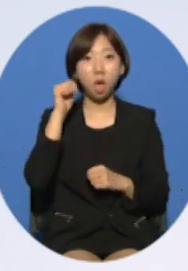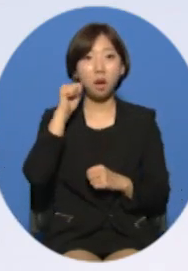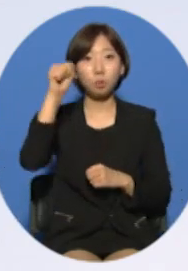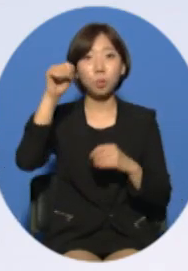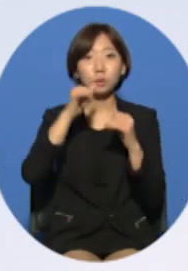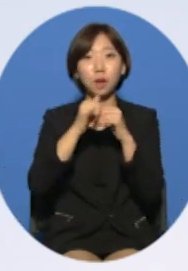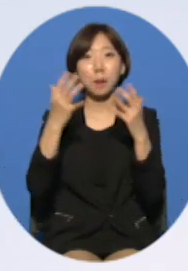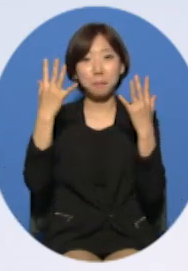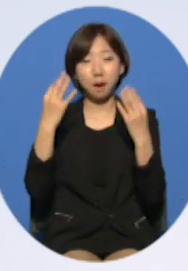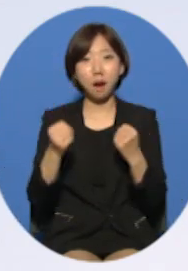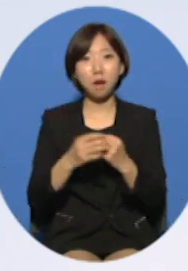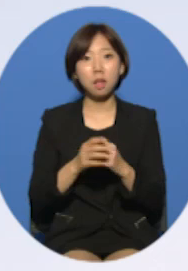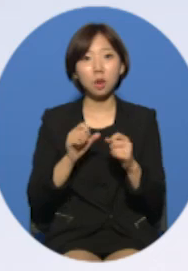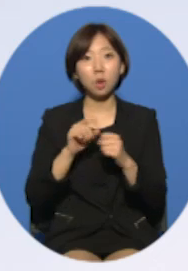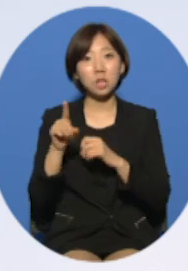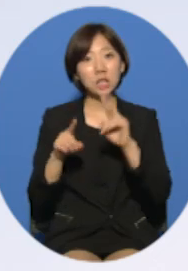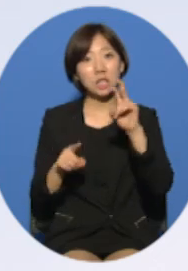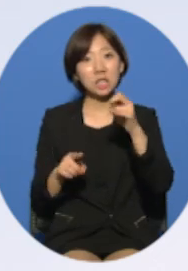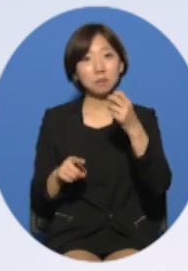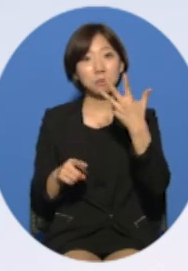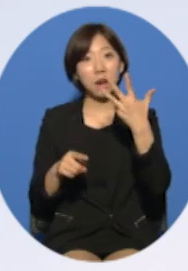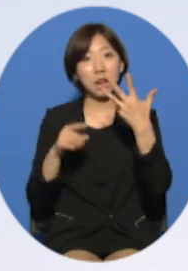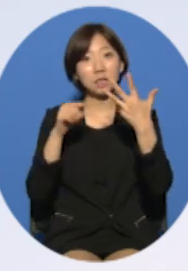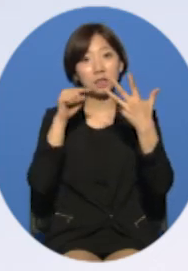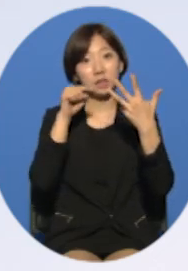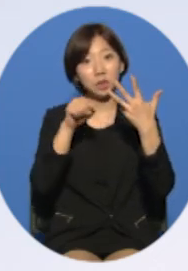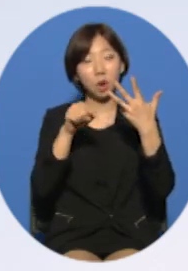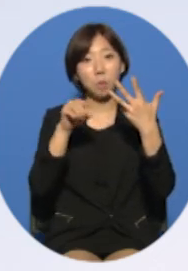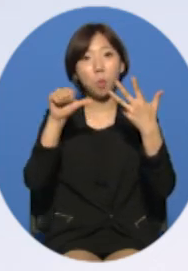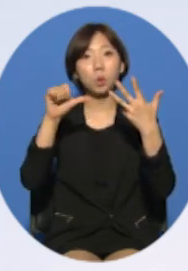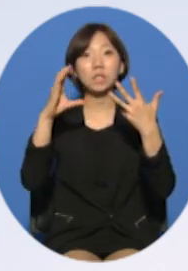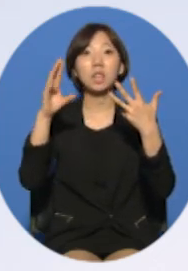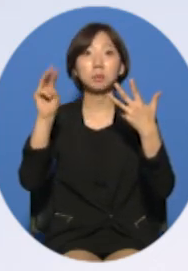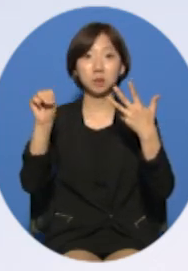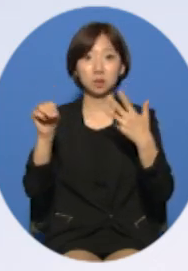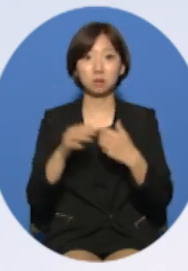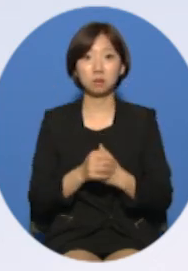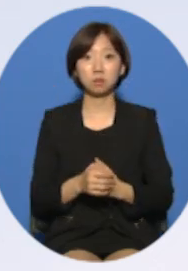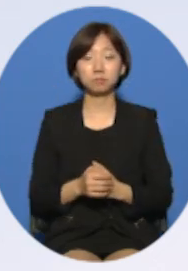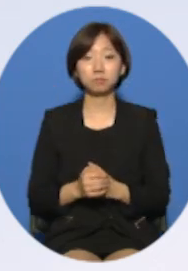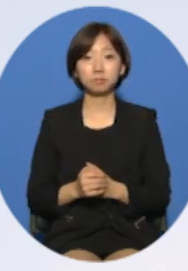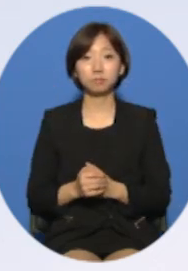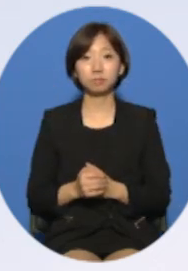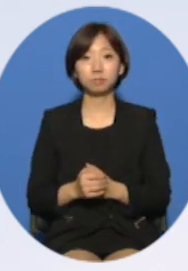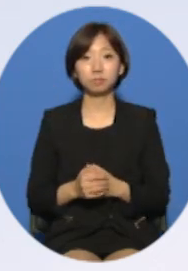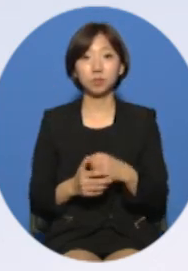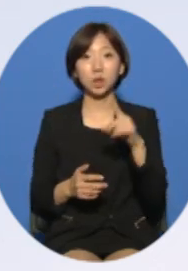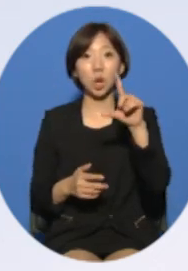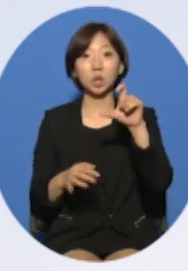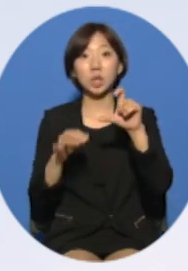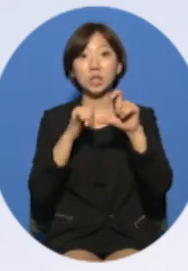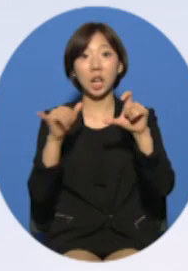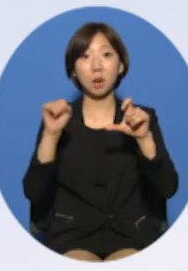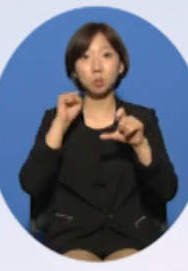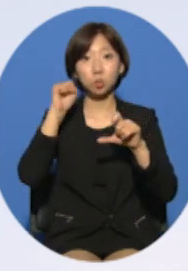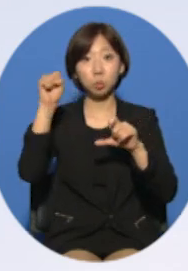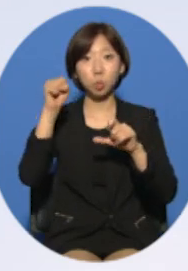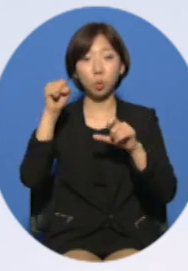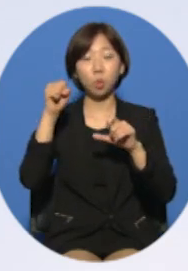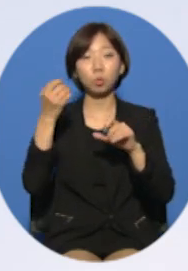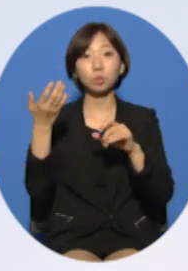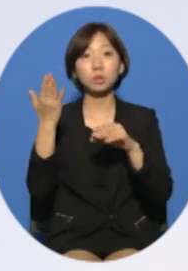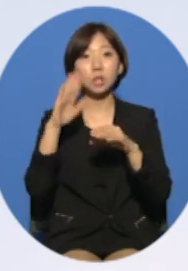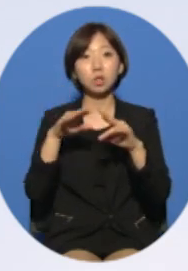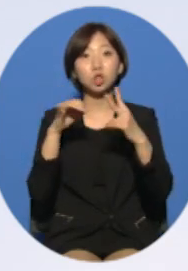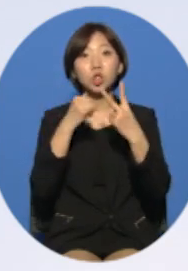길 수밖에 없죠. 거의 28cm가 넘죠. 28.5cm입니다. 예. 네. 예. 15명의 후보가 있는데 2명이 사퇴를 하셨고요.